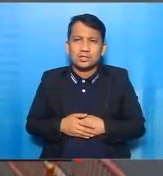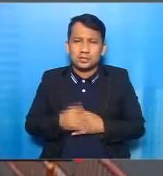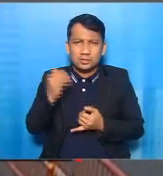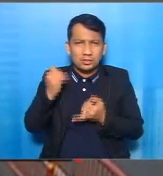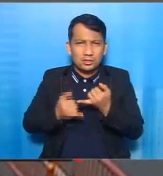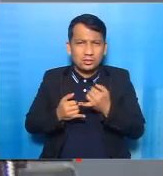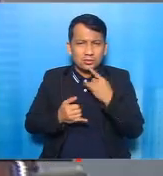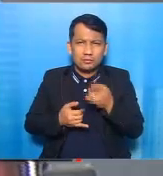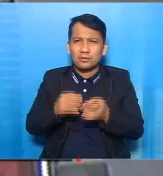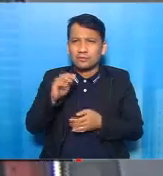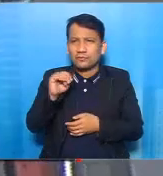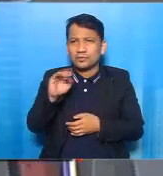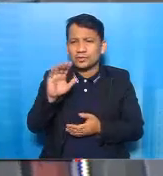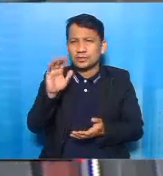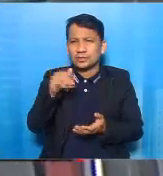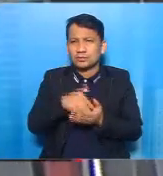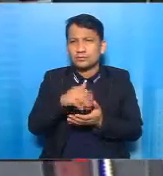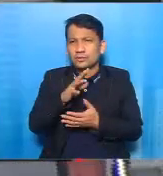huling tala, may